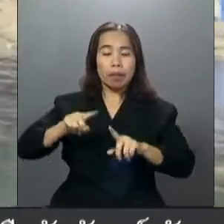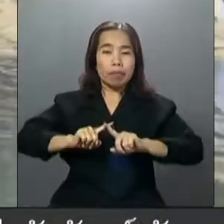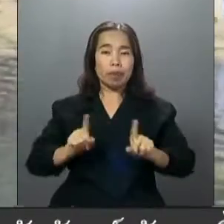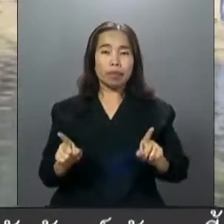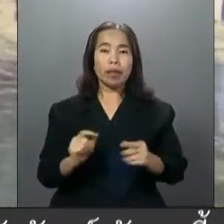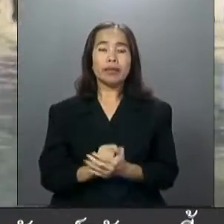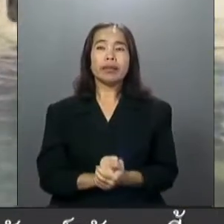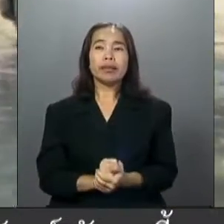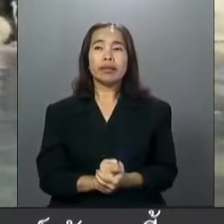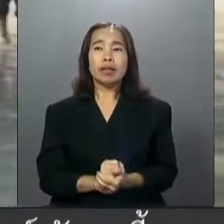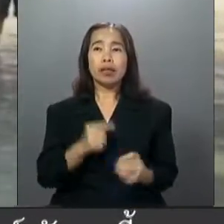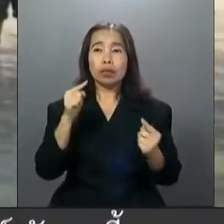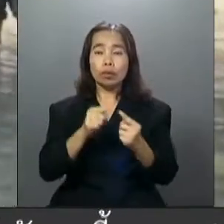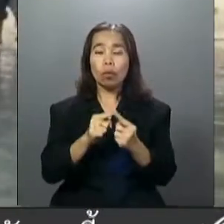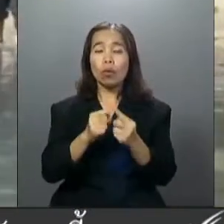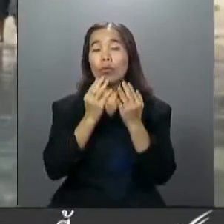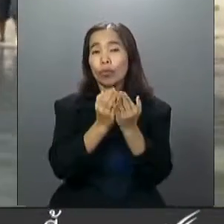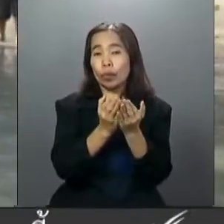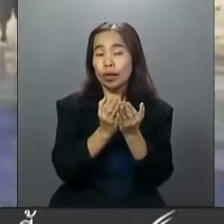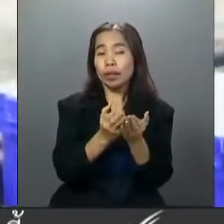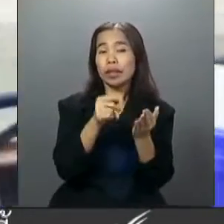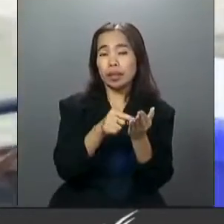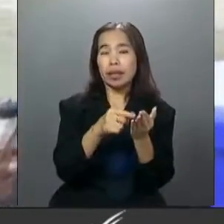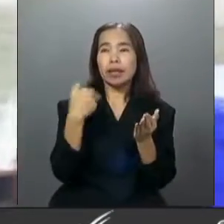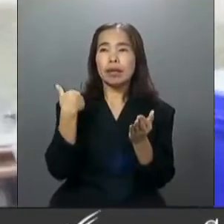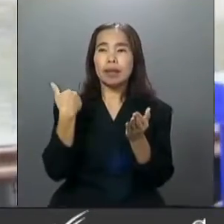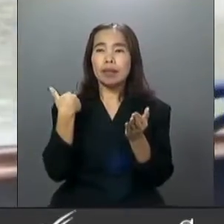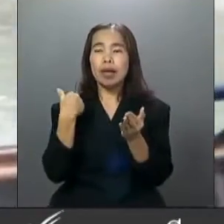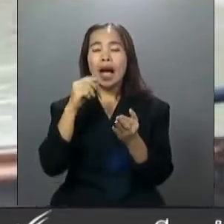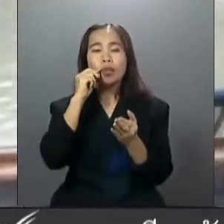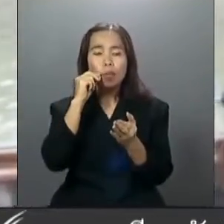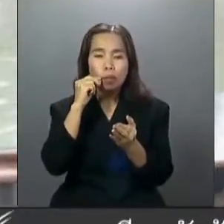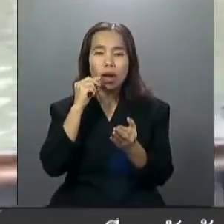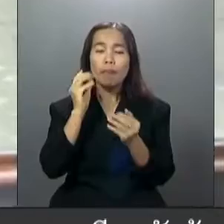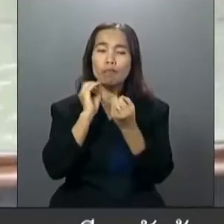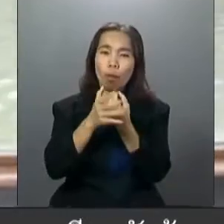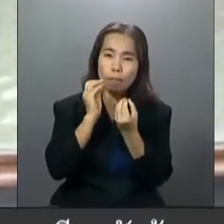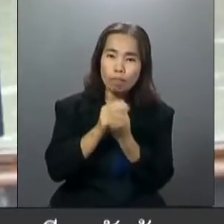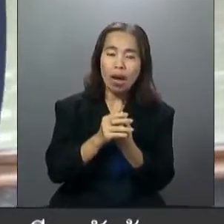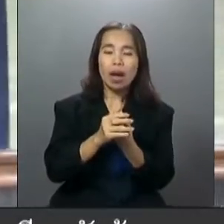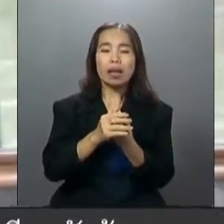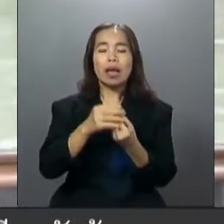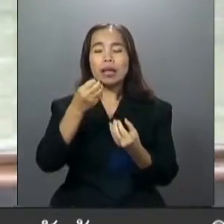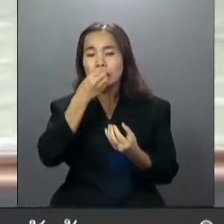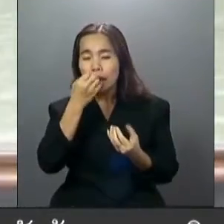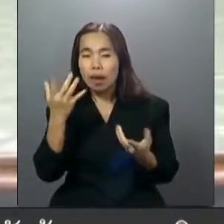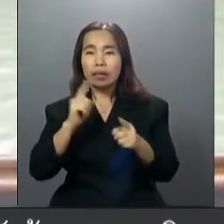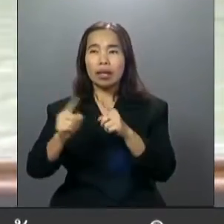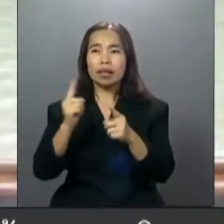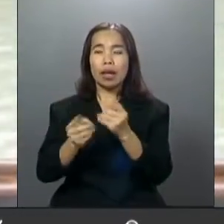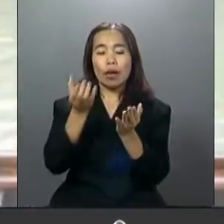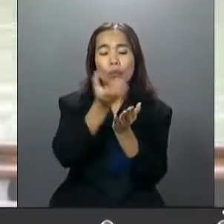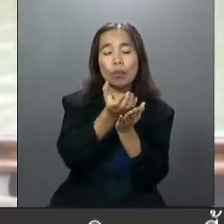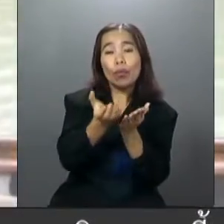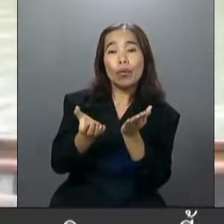งโดยชาวอุรักลาโวยจะนำหมากพลูผลไม้และอาหารข้าวหวานลงไปทำพิธีการไ